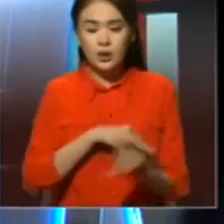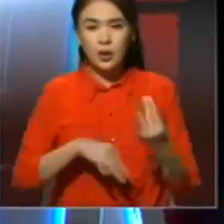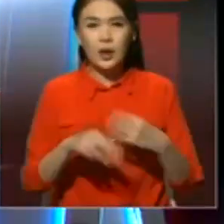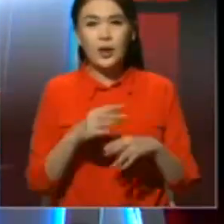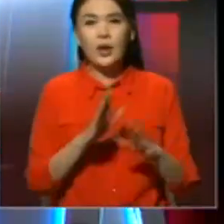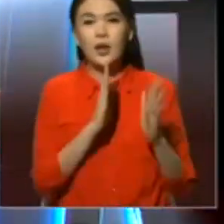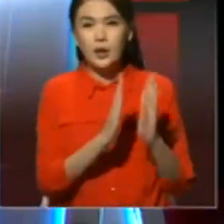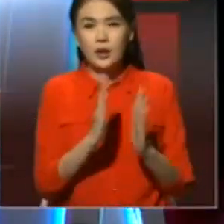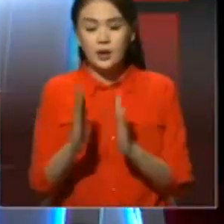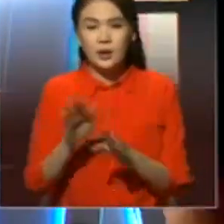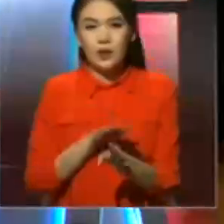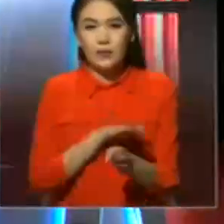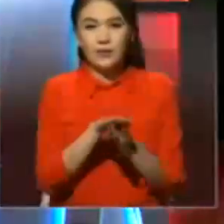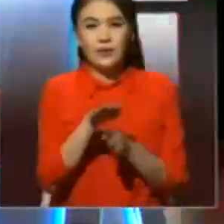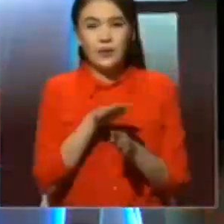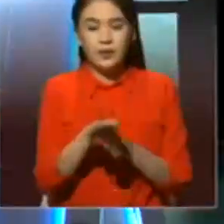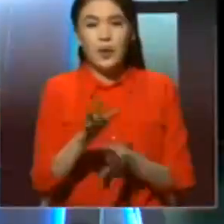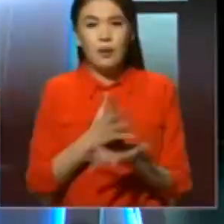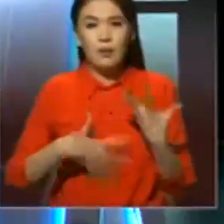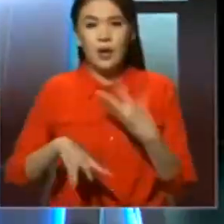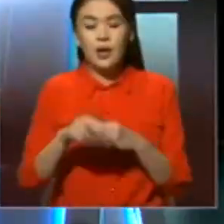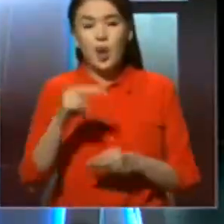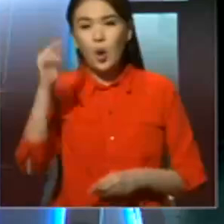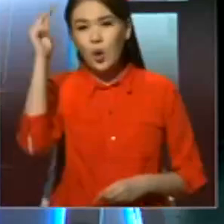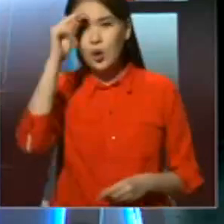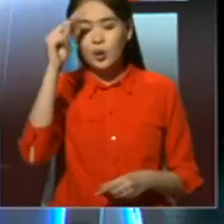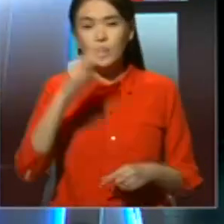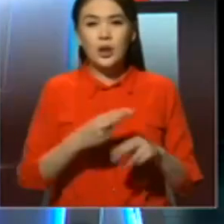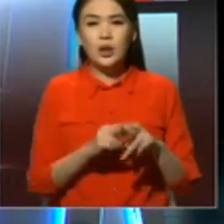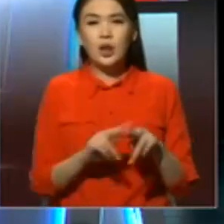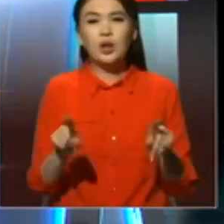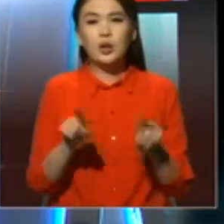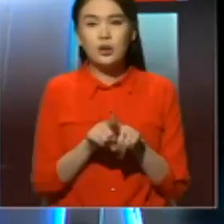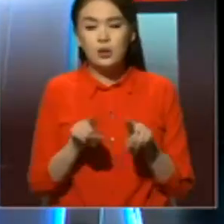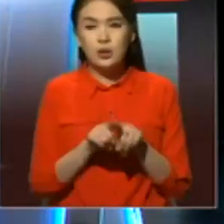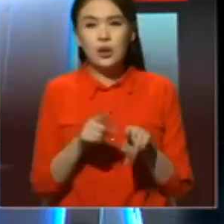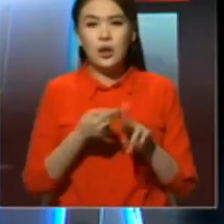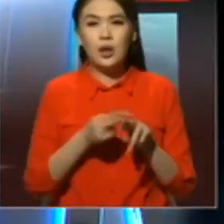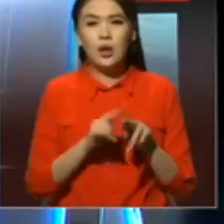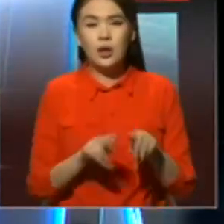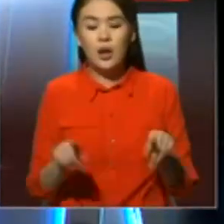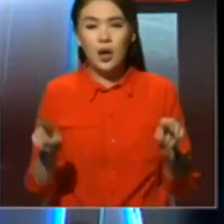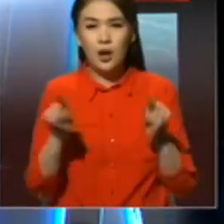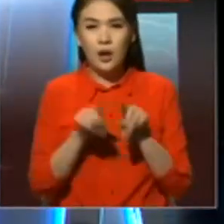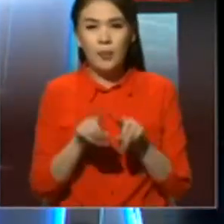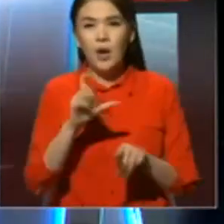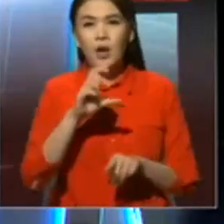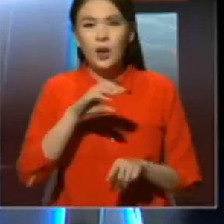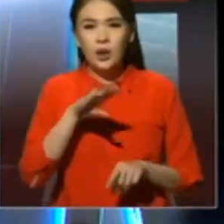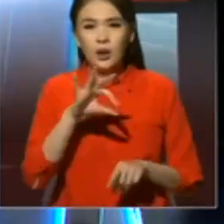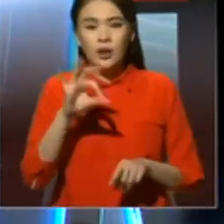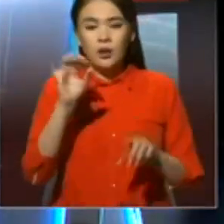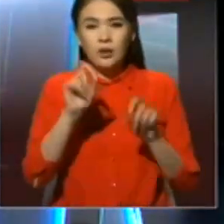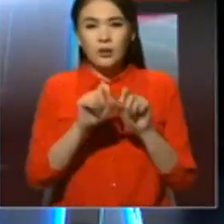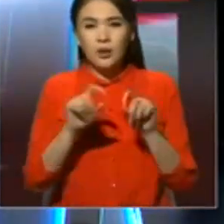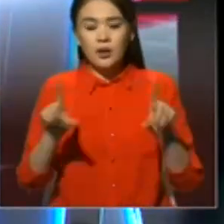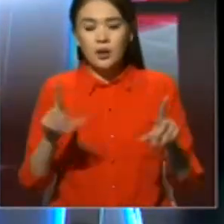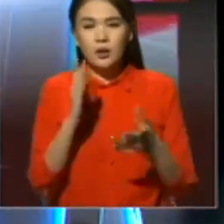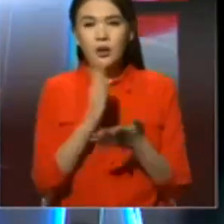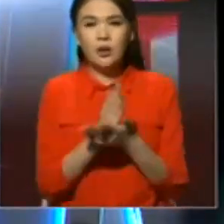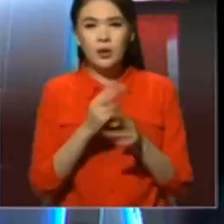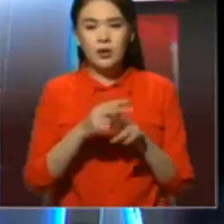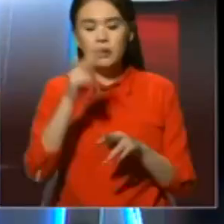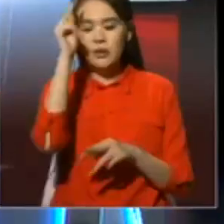Ретке келтіру мәселесі соның барлығы. Оқулықтар мәселесі, жаңағыдай этно мектептер бар. Ол жердегі